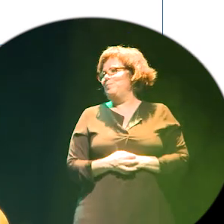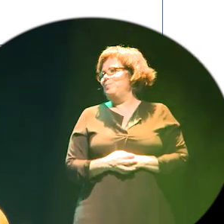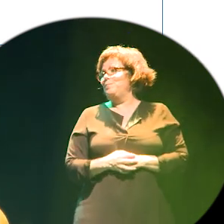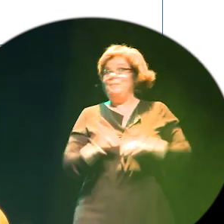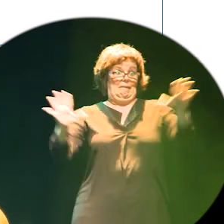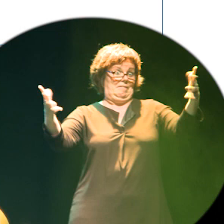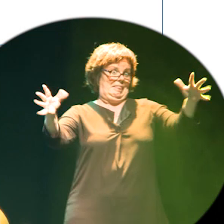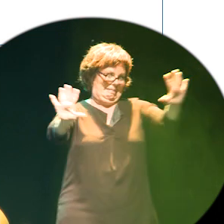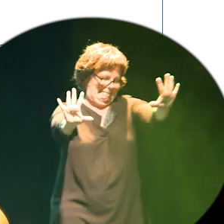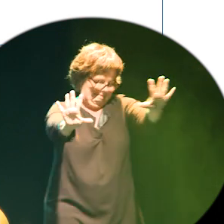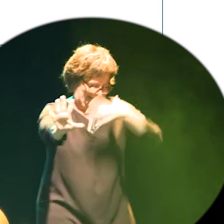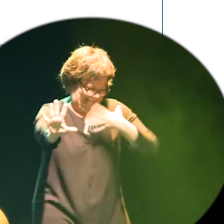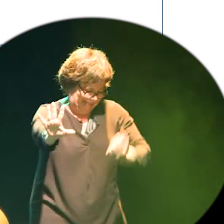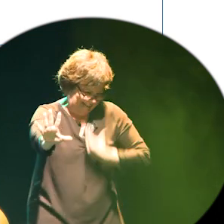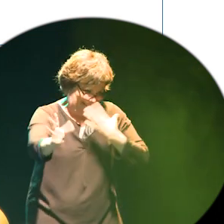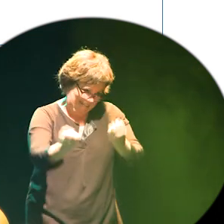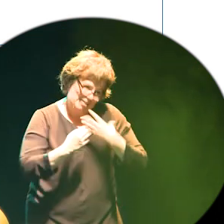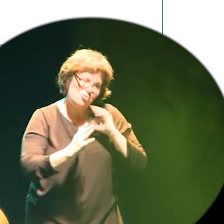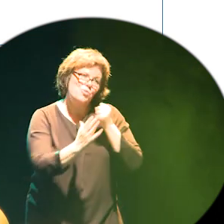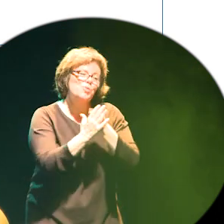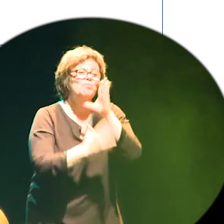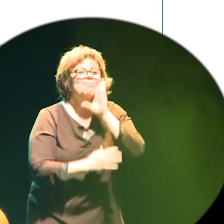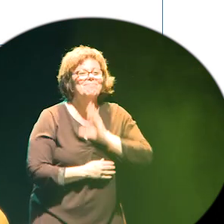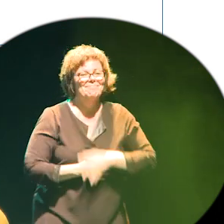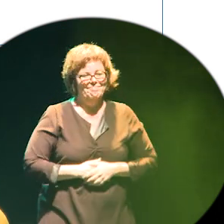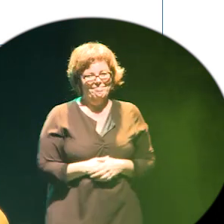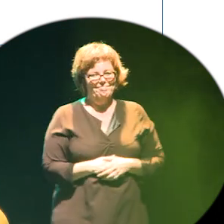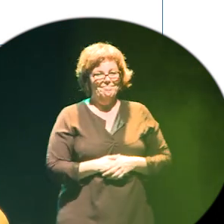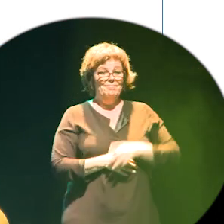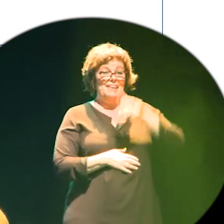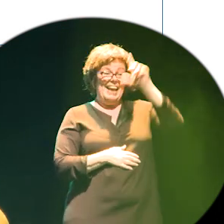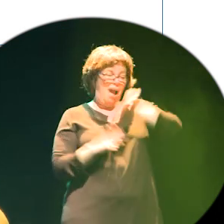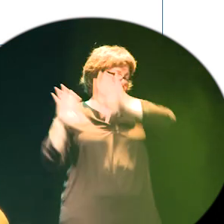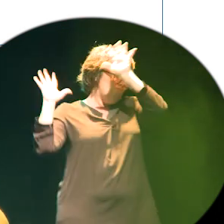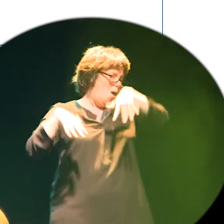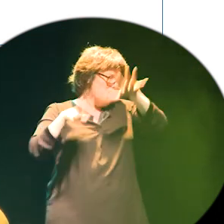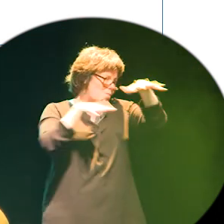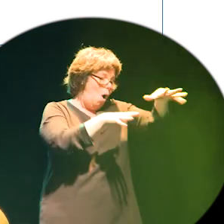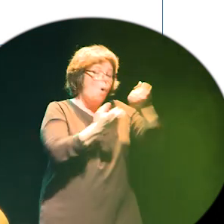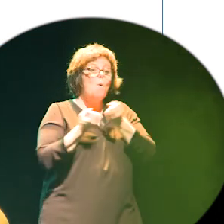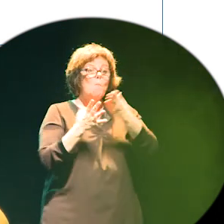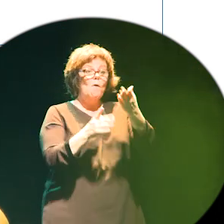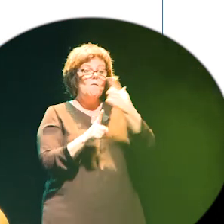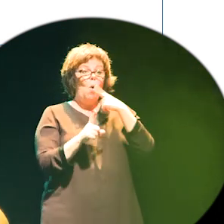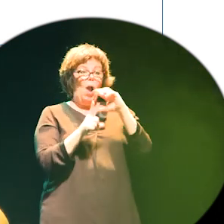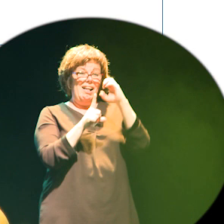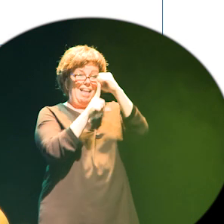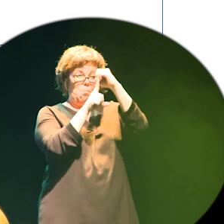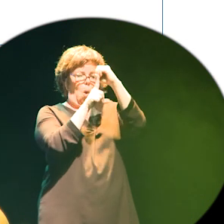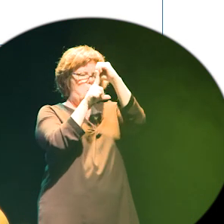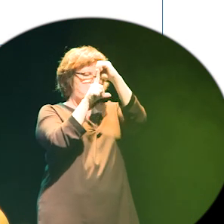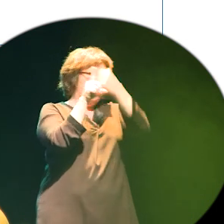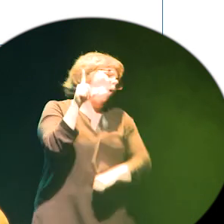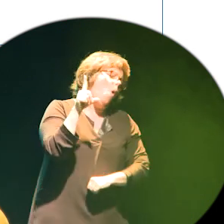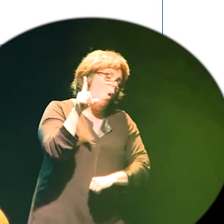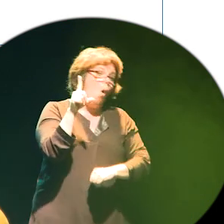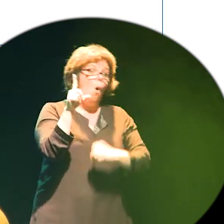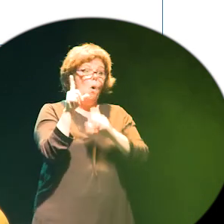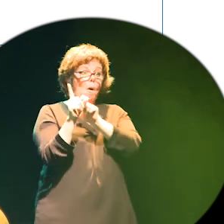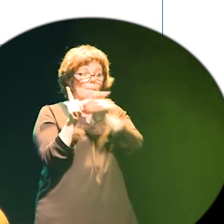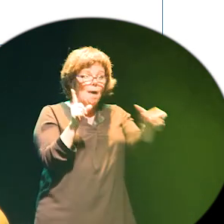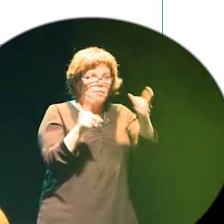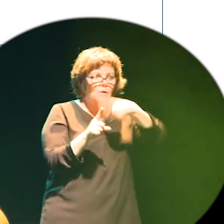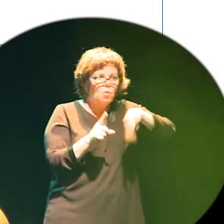Je termine, j'ai presque fini. Qui déclenche une chute de température de plusieurs degrés. Et chose incroyable, on a observé